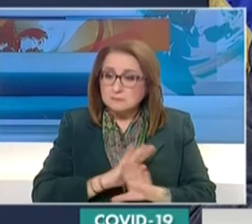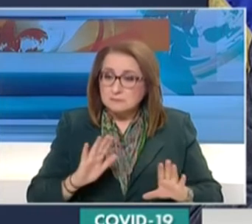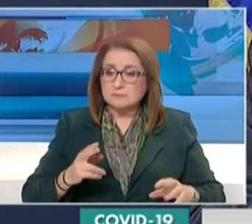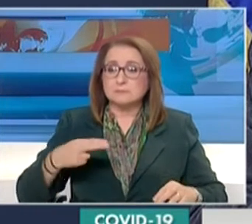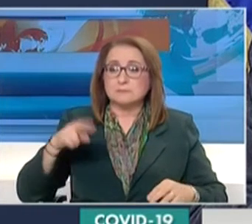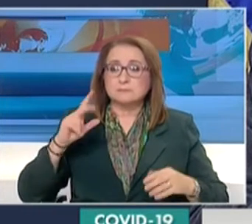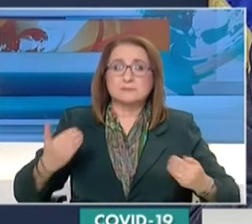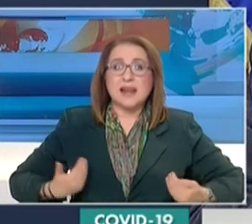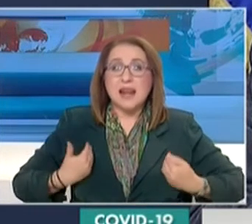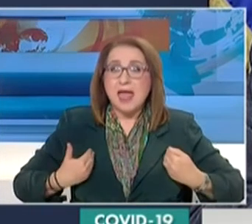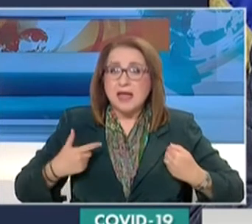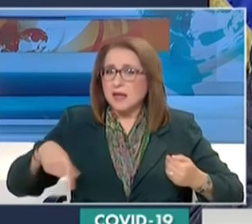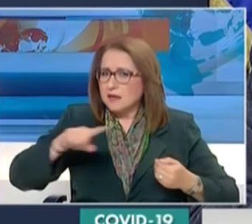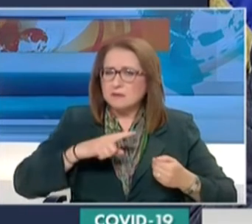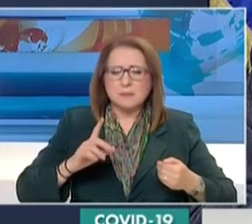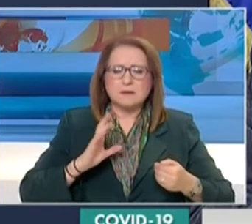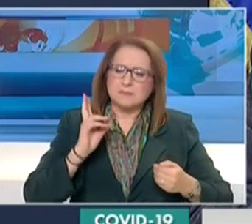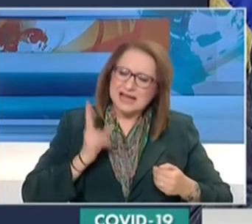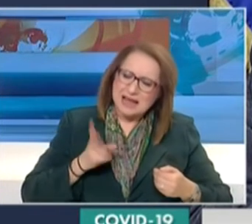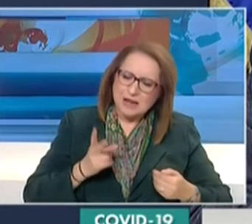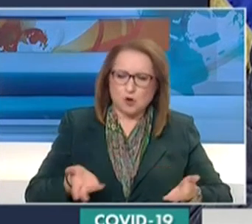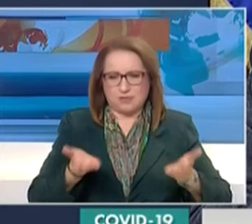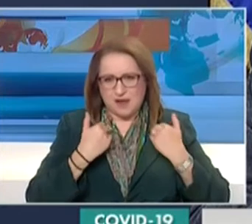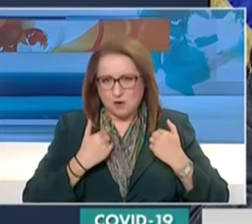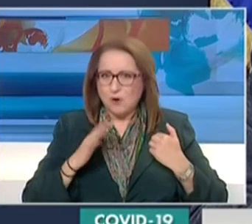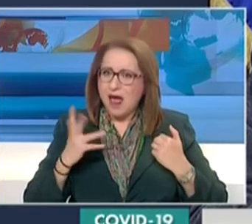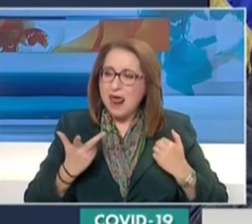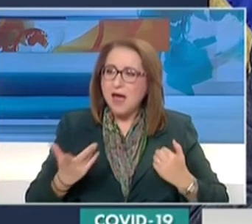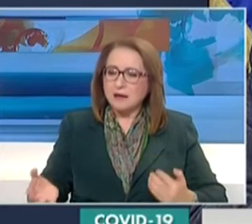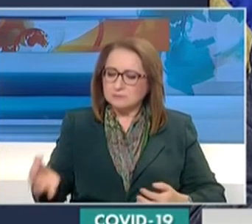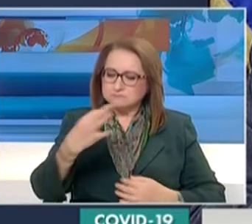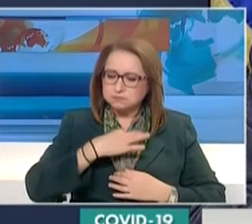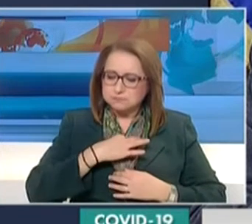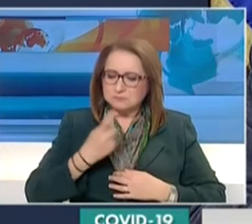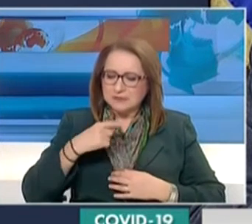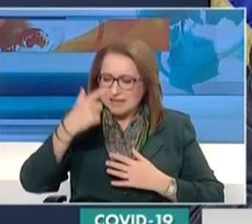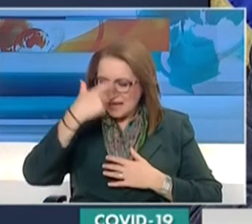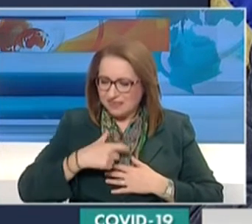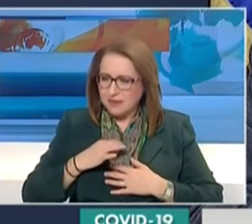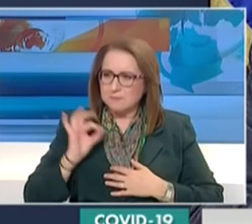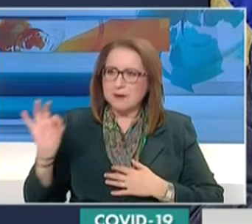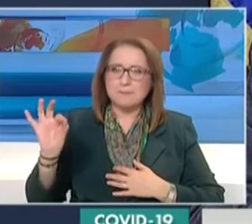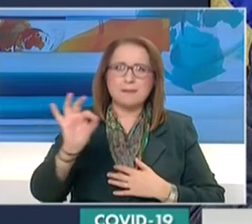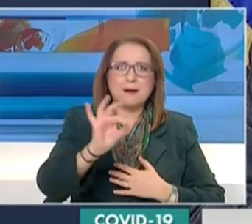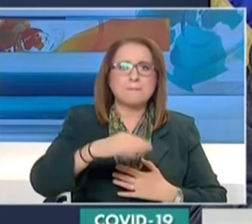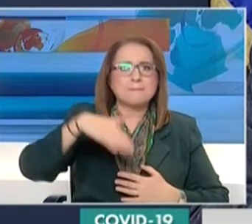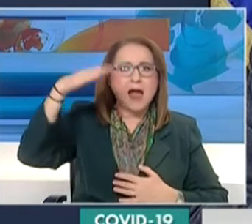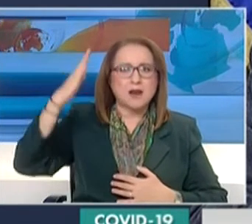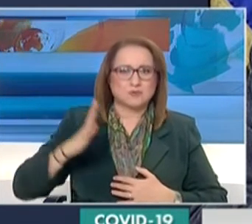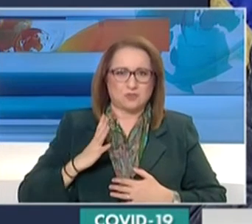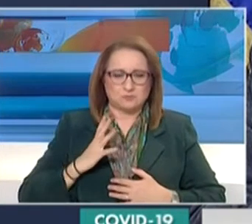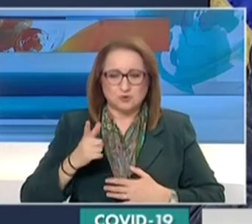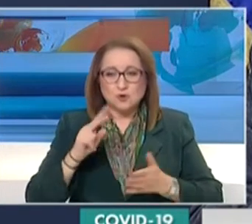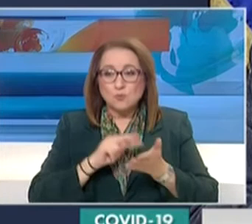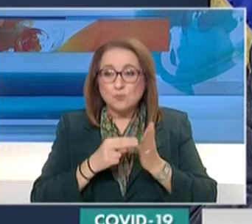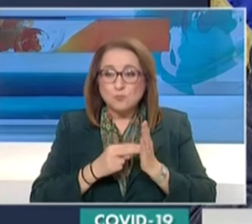δεν κινδυνεύουν τόσο όσο ηλικιωμένοι από τον ιό, αλλά μπορούν να μεταδώσουν τον ιό σε ευπαθείς ομάδες στο σπίτι τους. Παρακαλώ πάρα πολύ